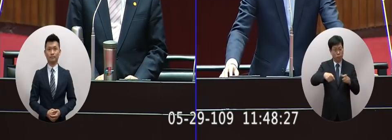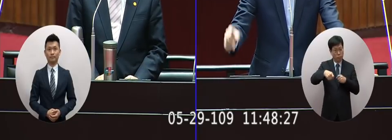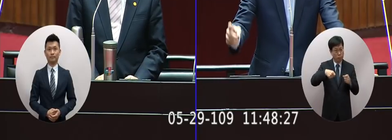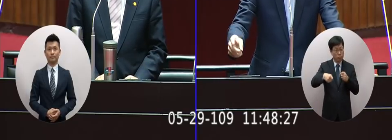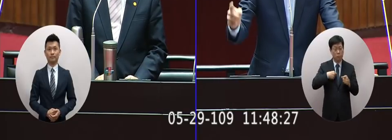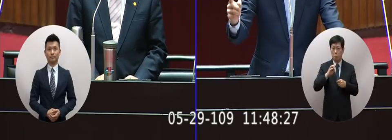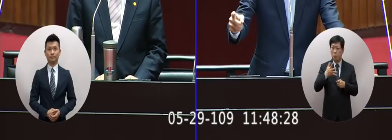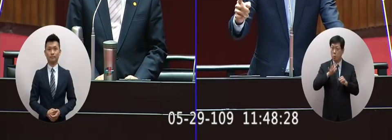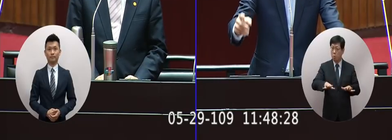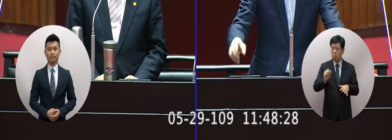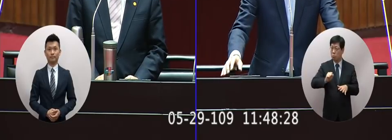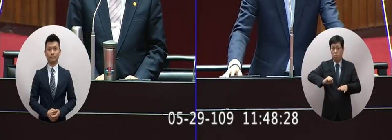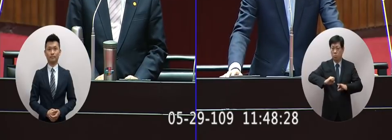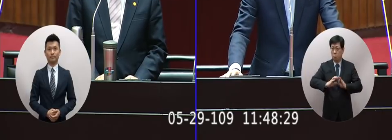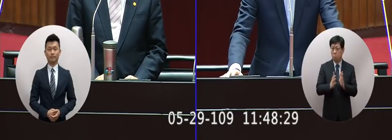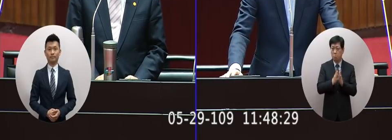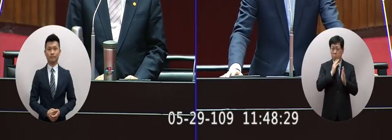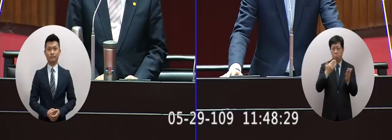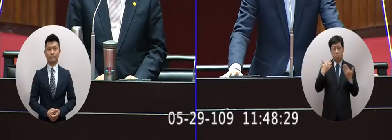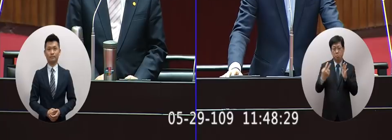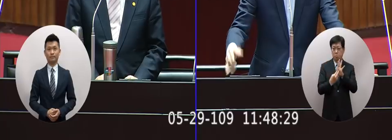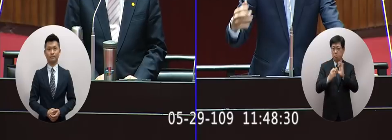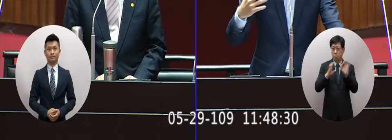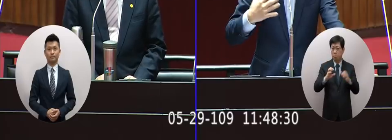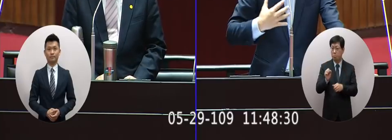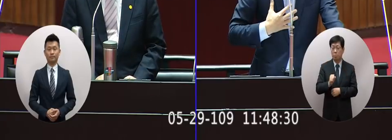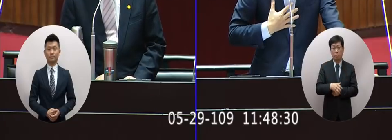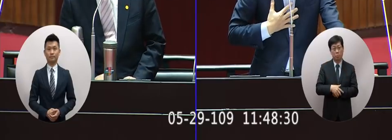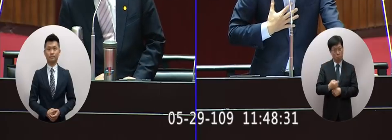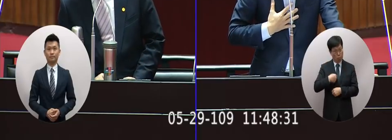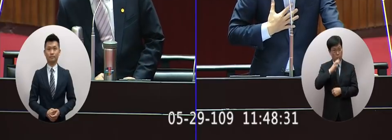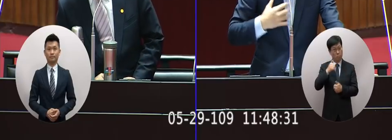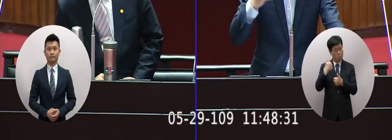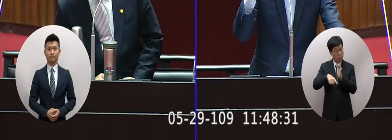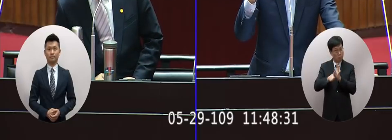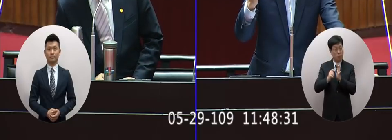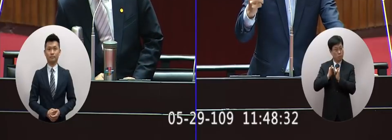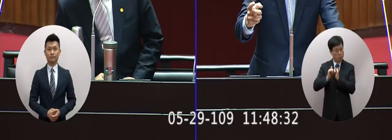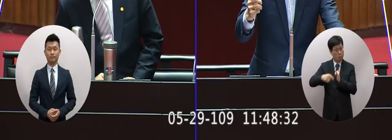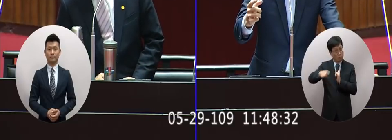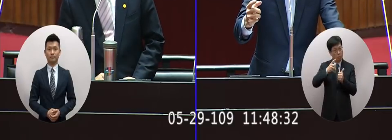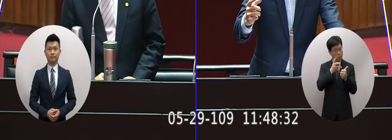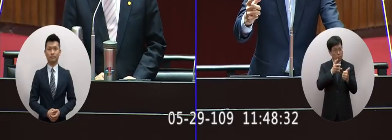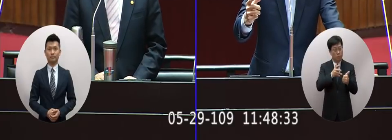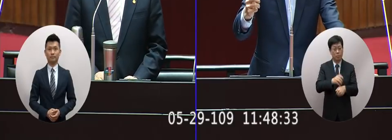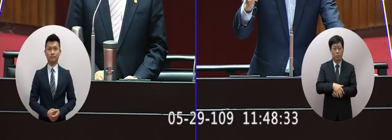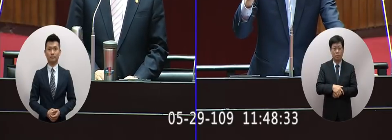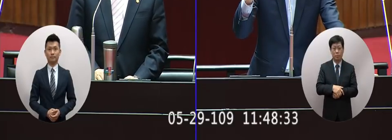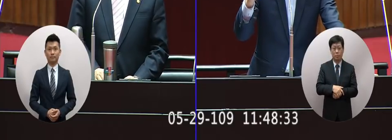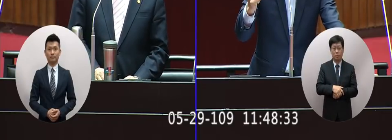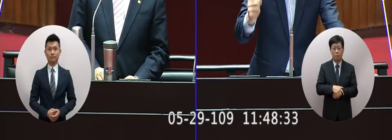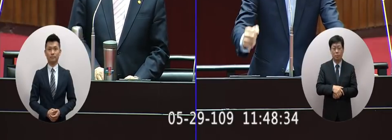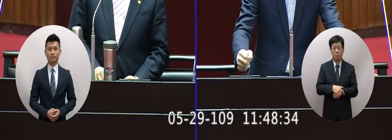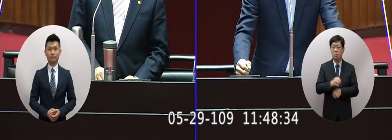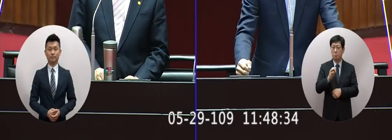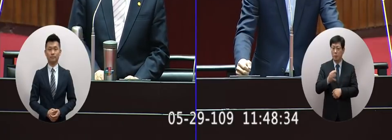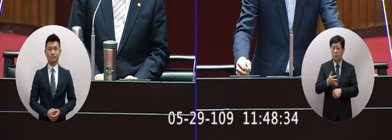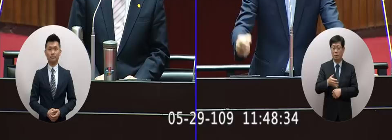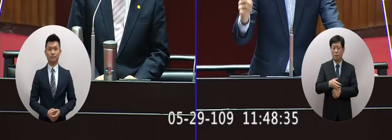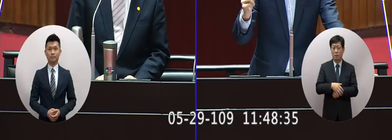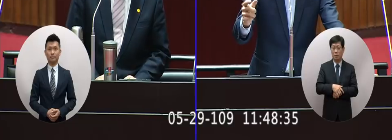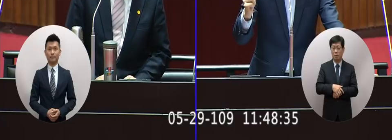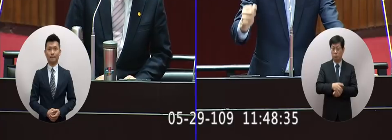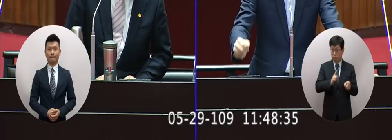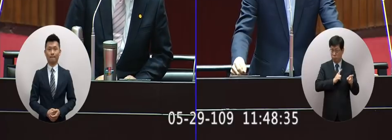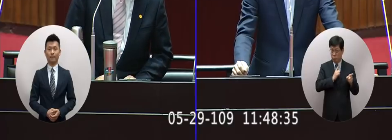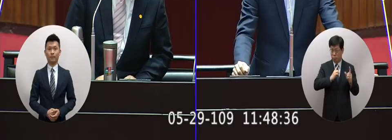兴措施为什么不在这边清楚地告诉国人？我们是代表人民在这边来问院长，因为